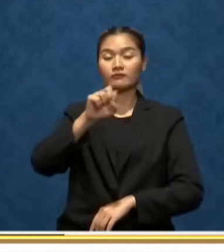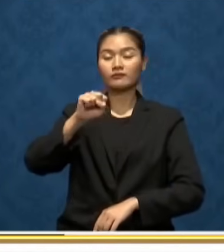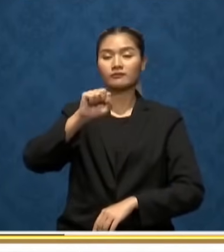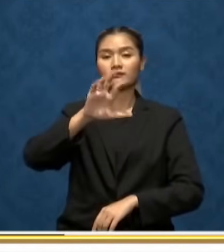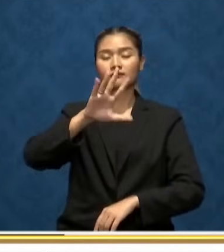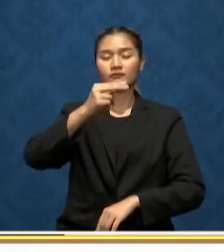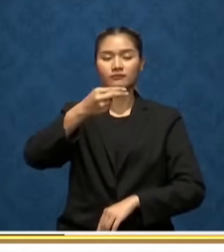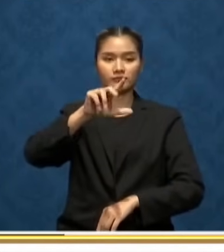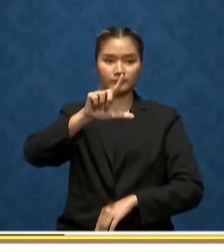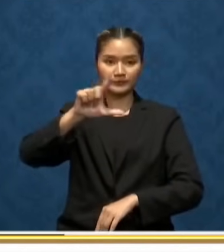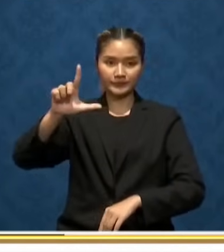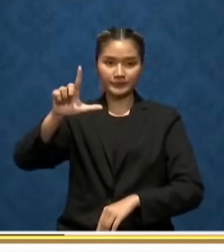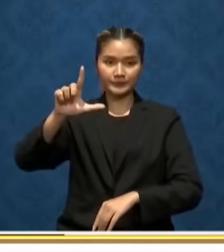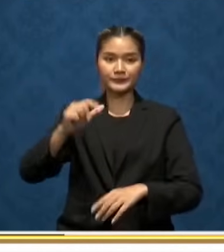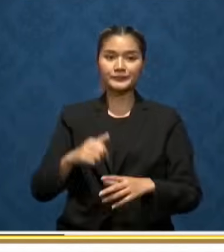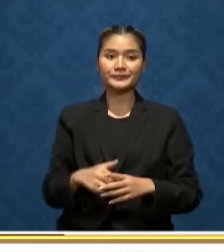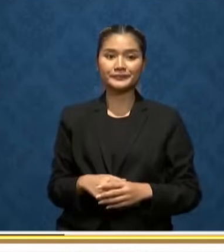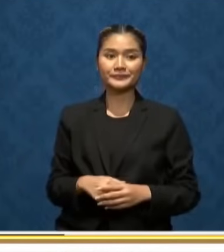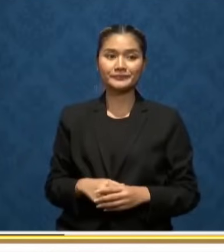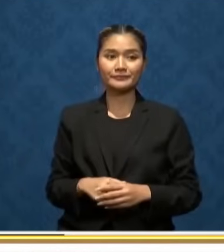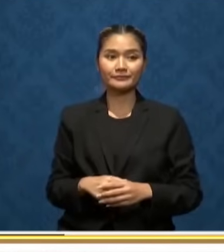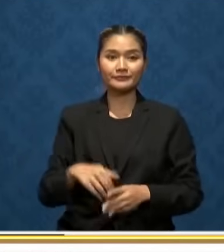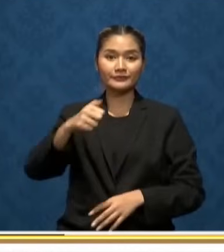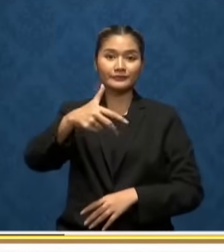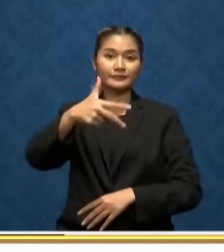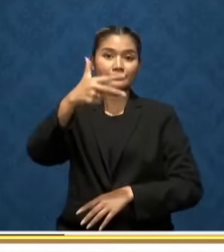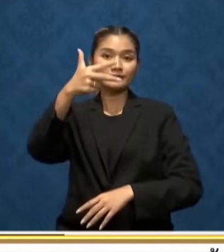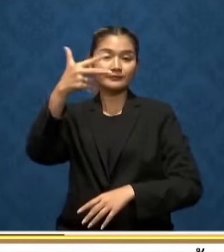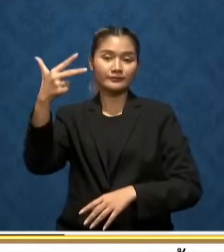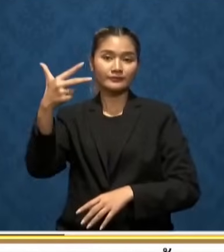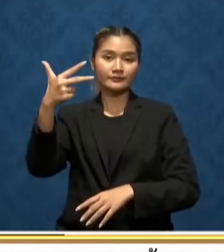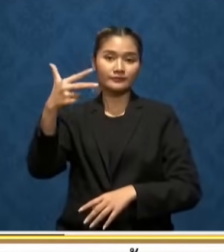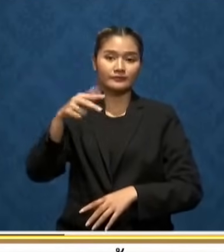250,000 ล้านครับไทย PBS 2,000 ล้าน